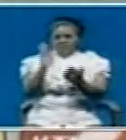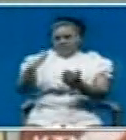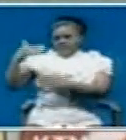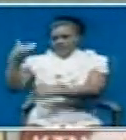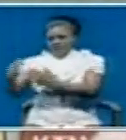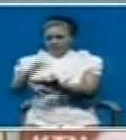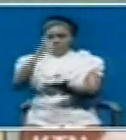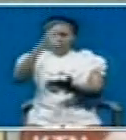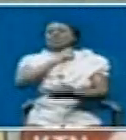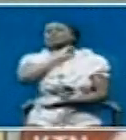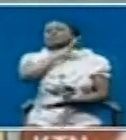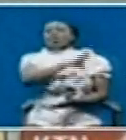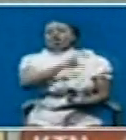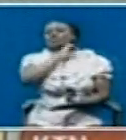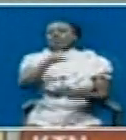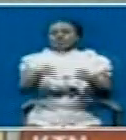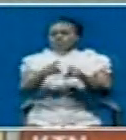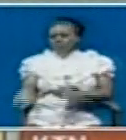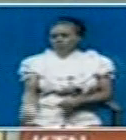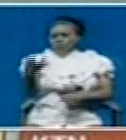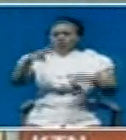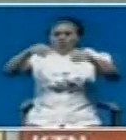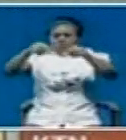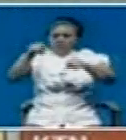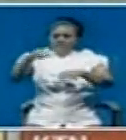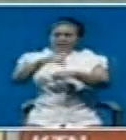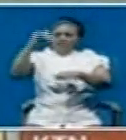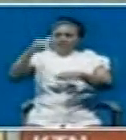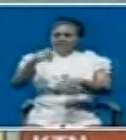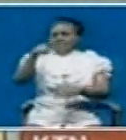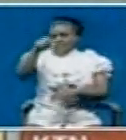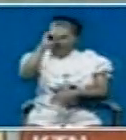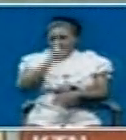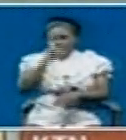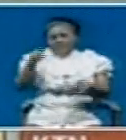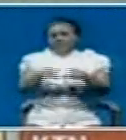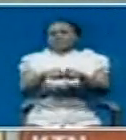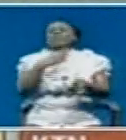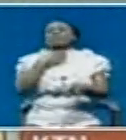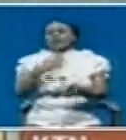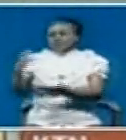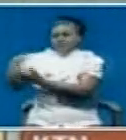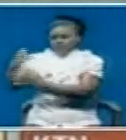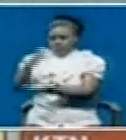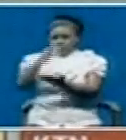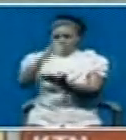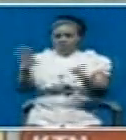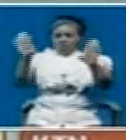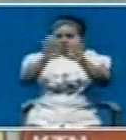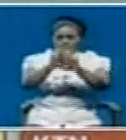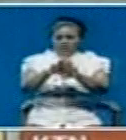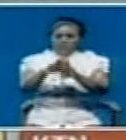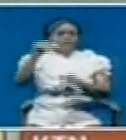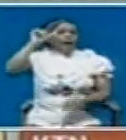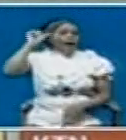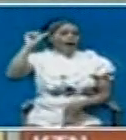hilo. Kelele, mlipuko na vumbi ni baadhi ya hatari inayowakodolea macho, huku wakitaka timbo hiyo ifungwe.